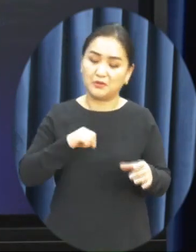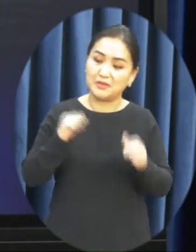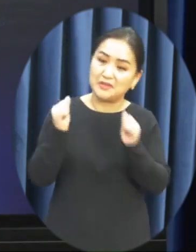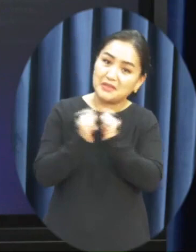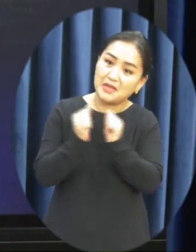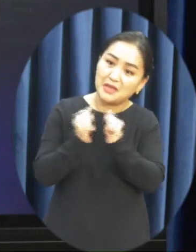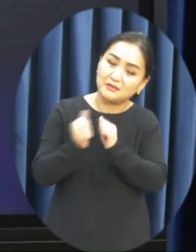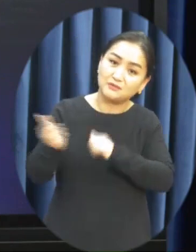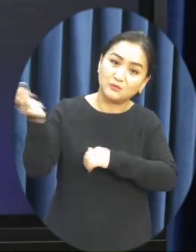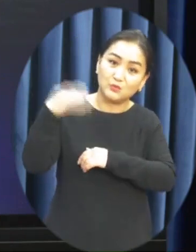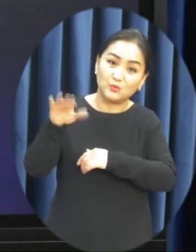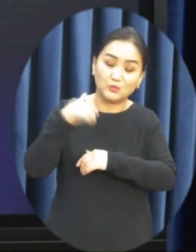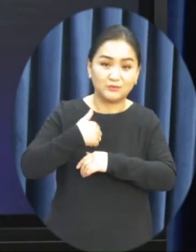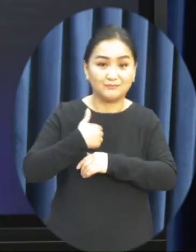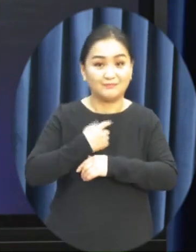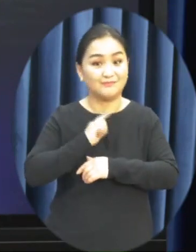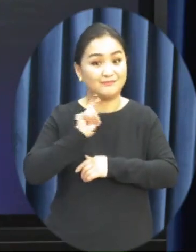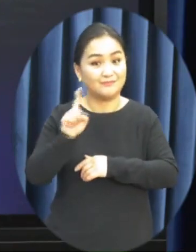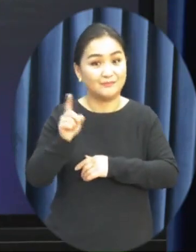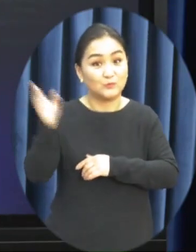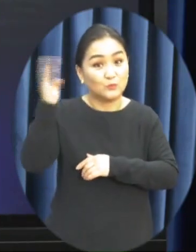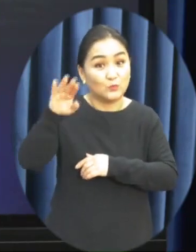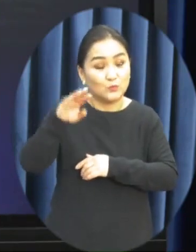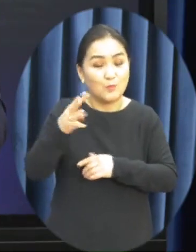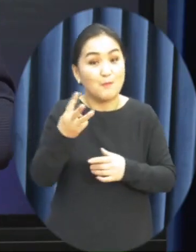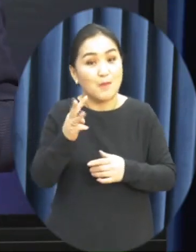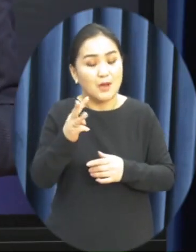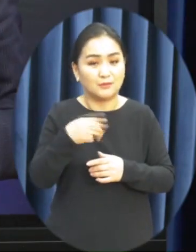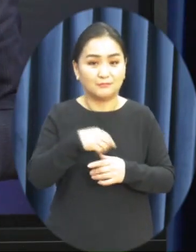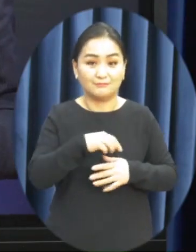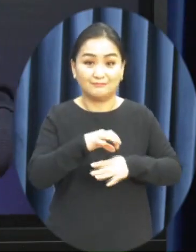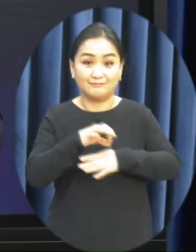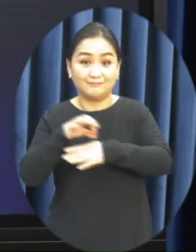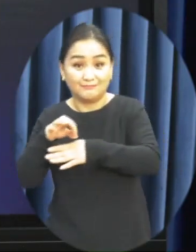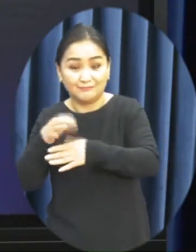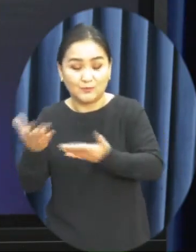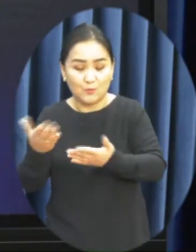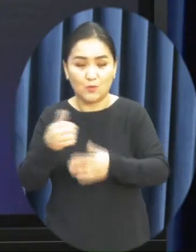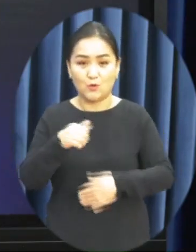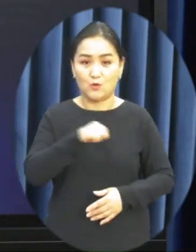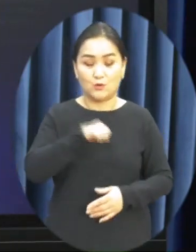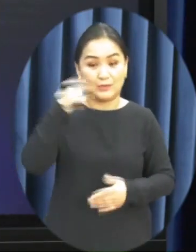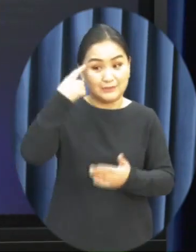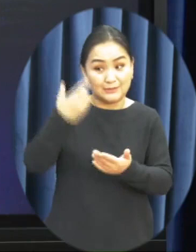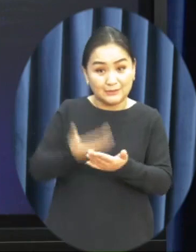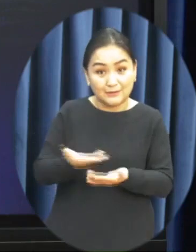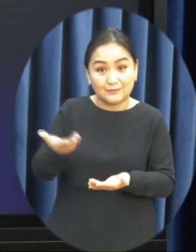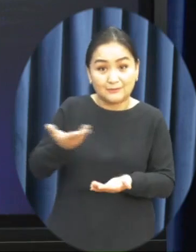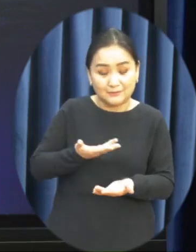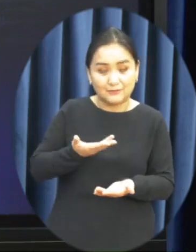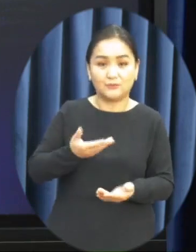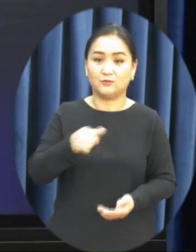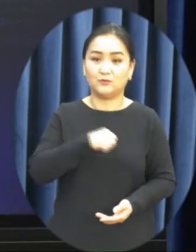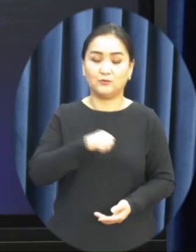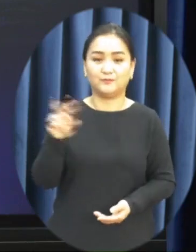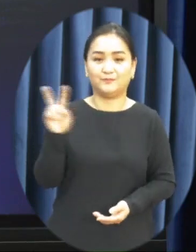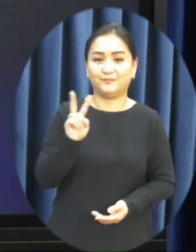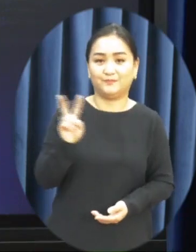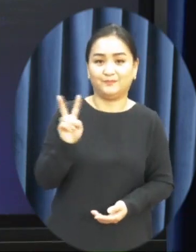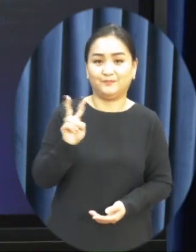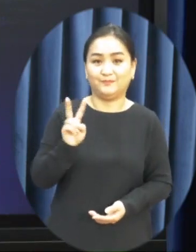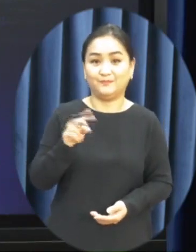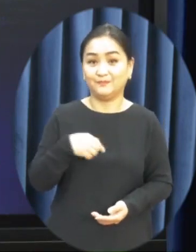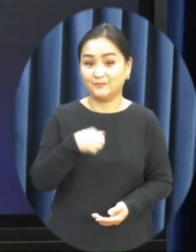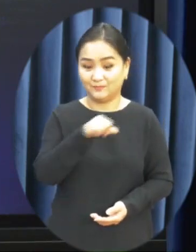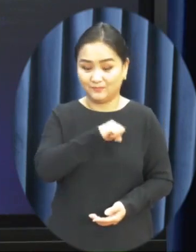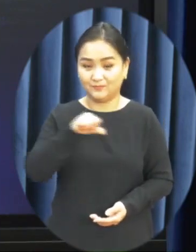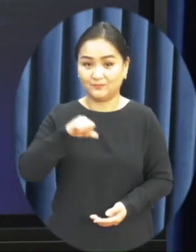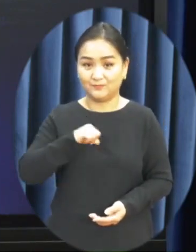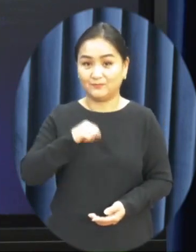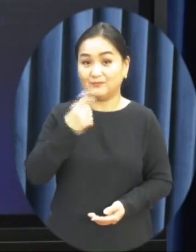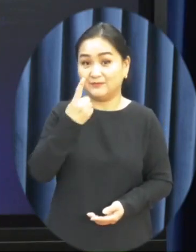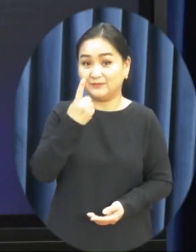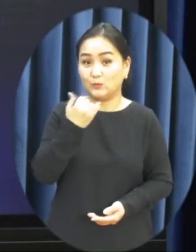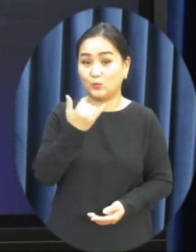སུགས